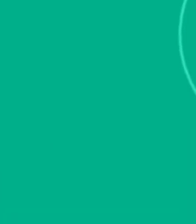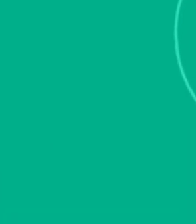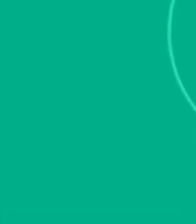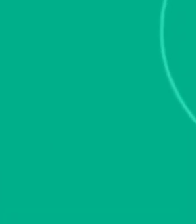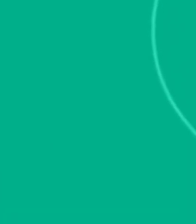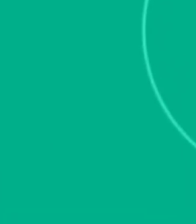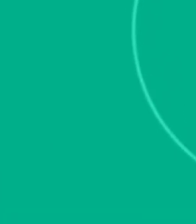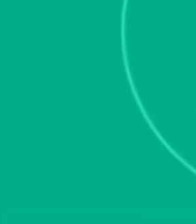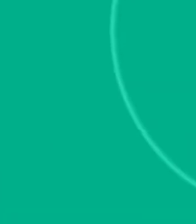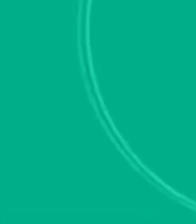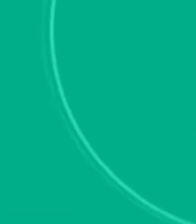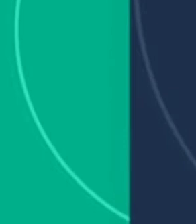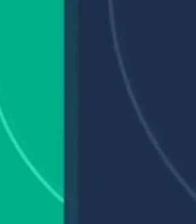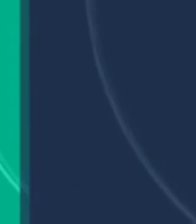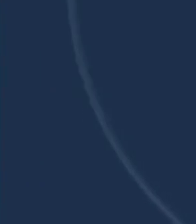Музика